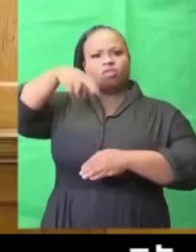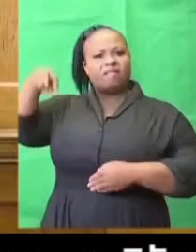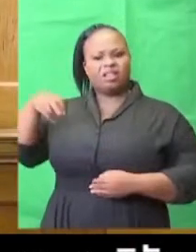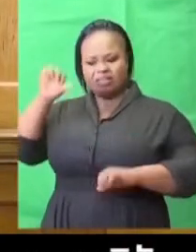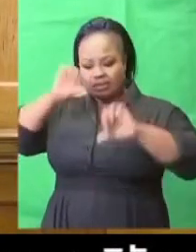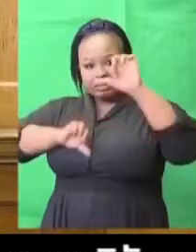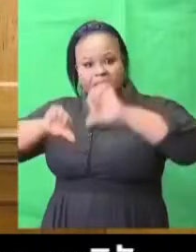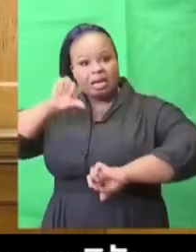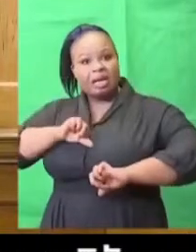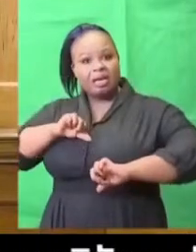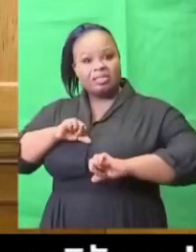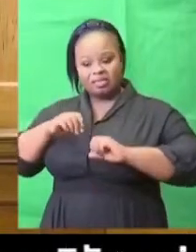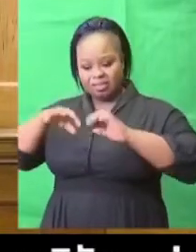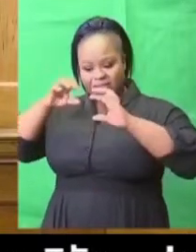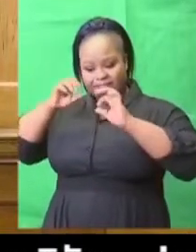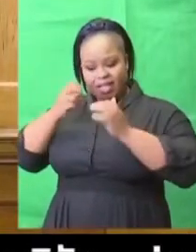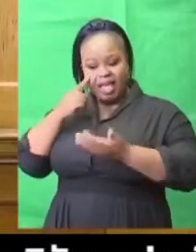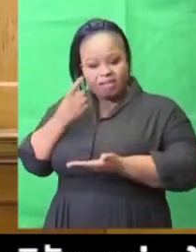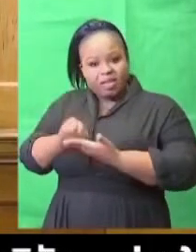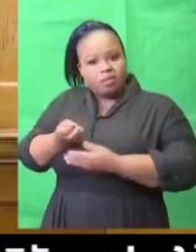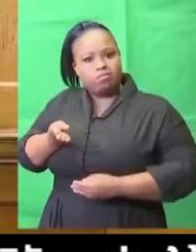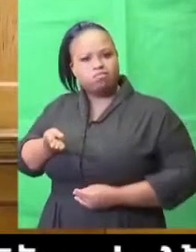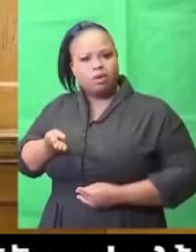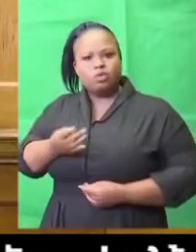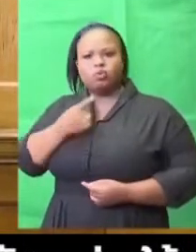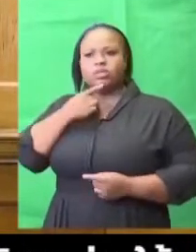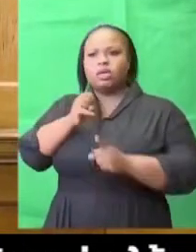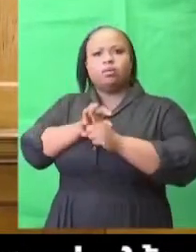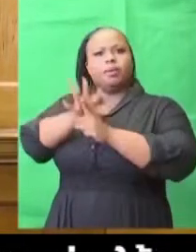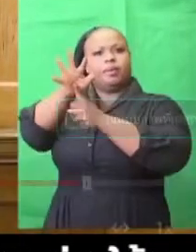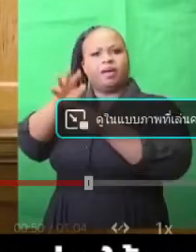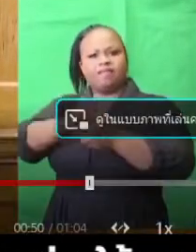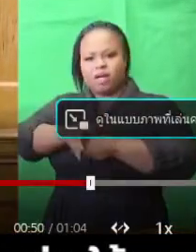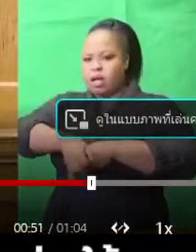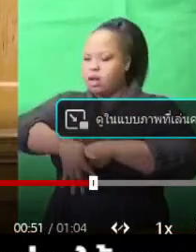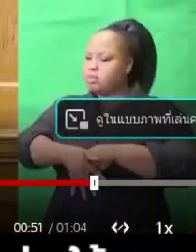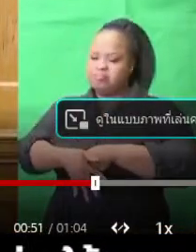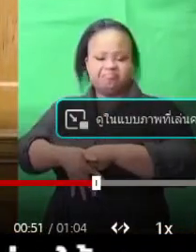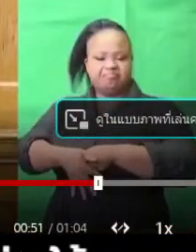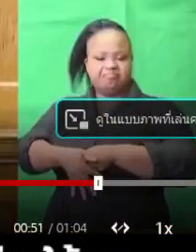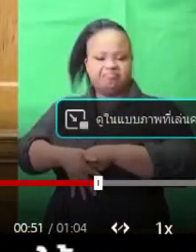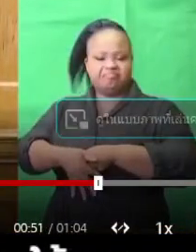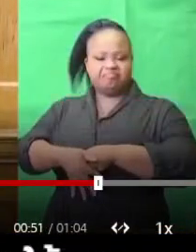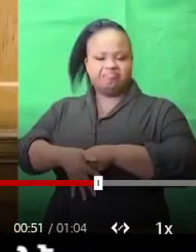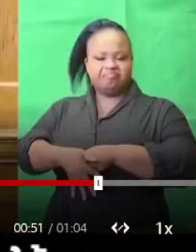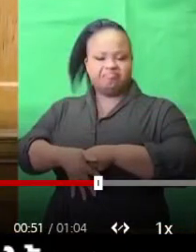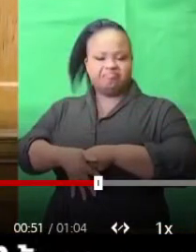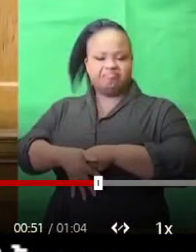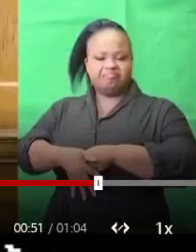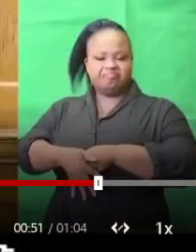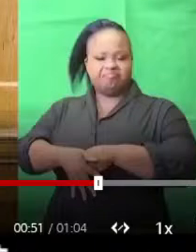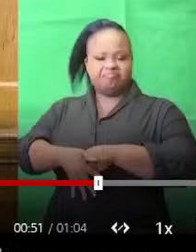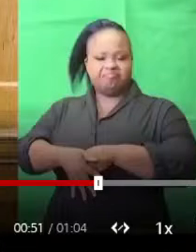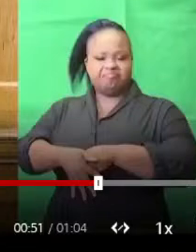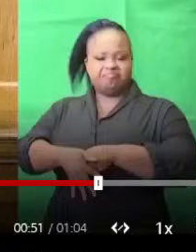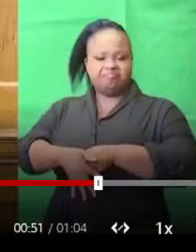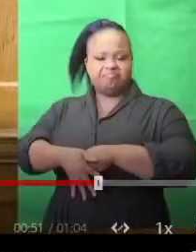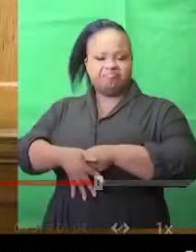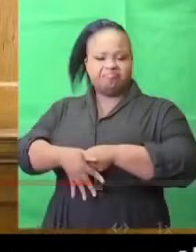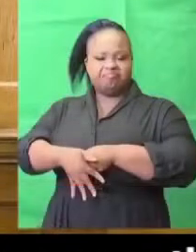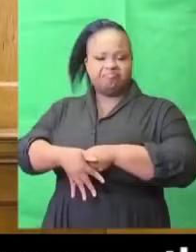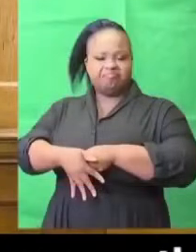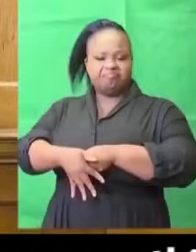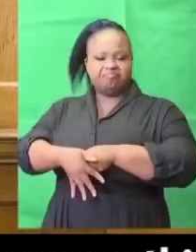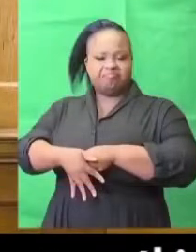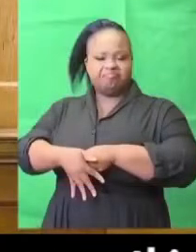noval It is sexualเบนซ์จริง theface of the dayว่าไม่ตามหลักวิทยาศาสตร์เหลือก็จะไม่ช่วยในการที่จะ